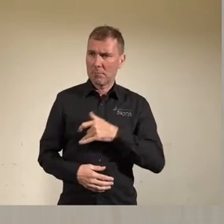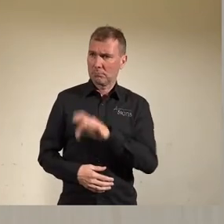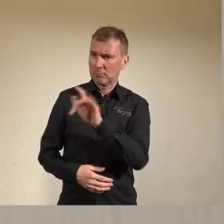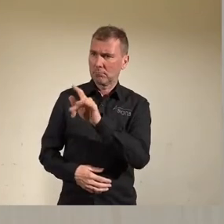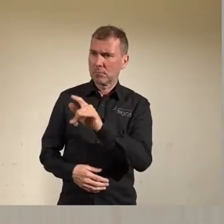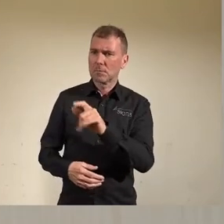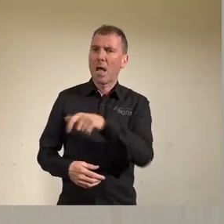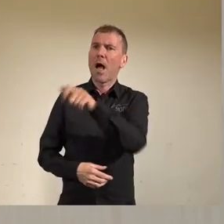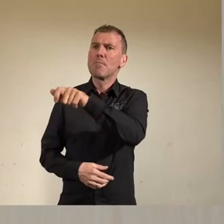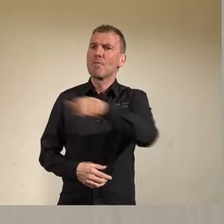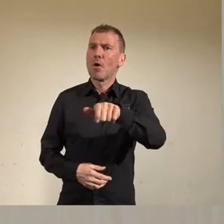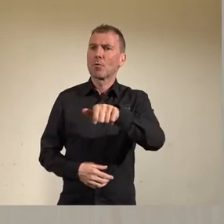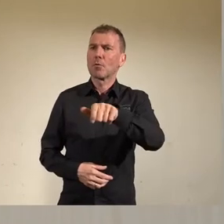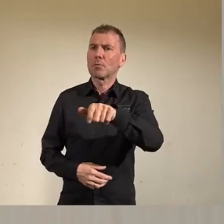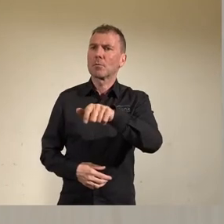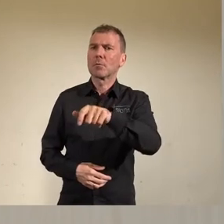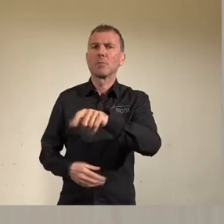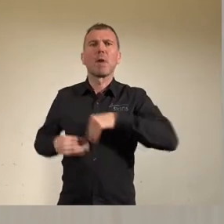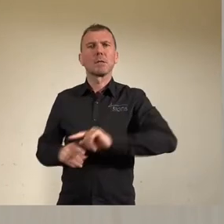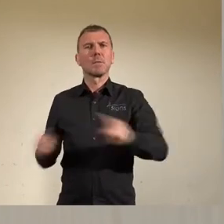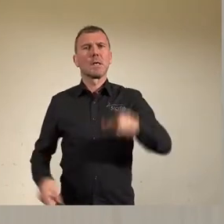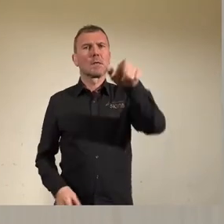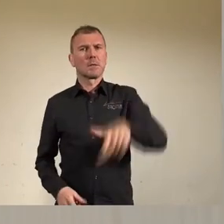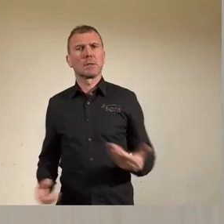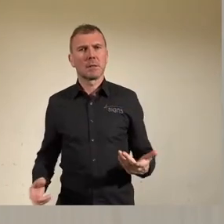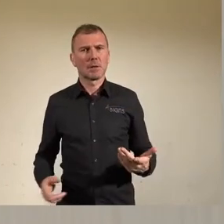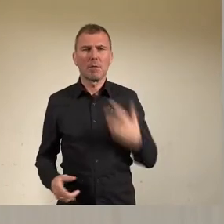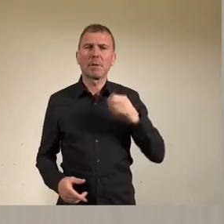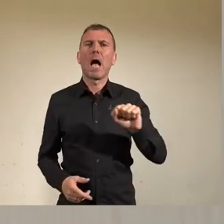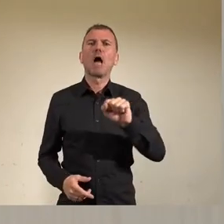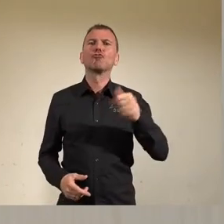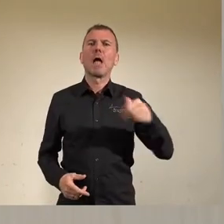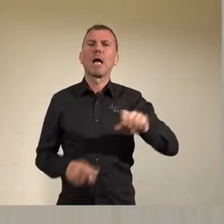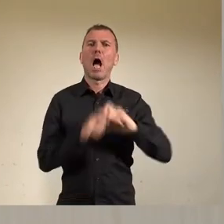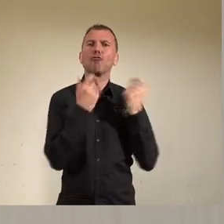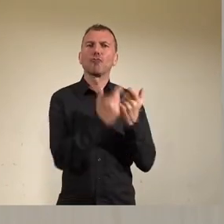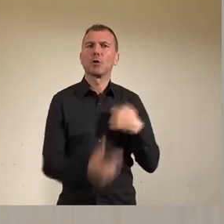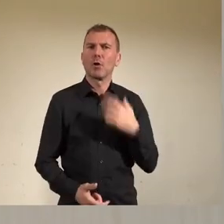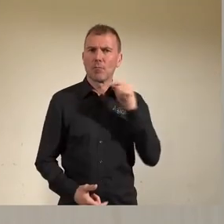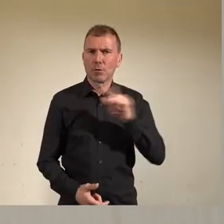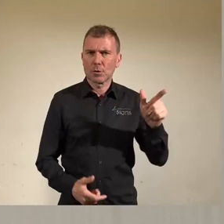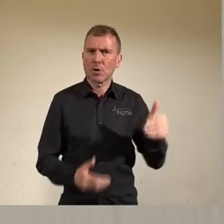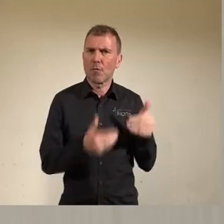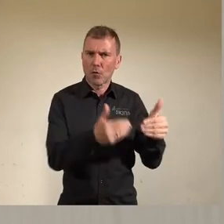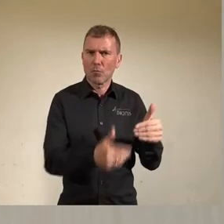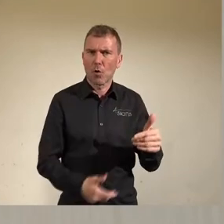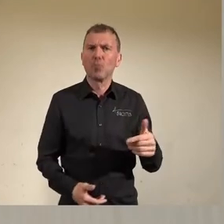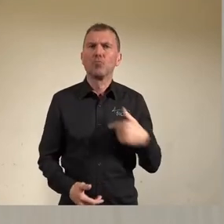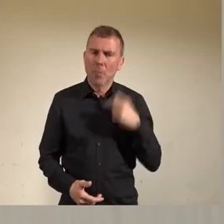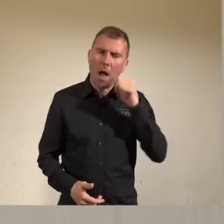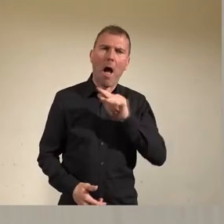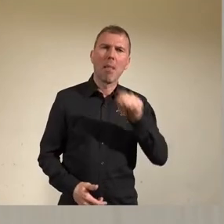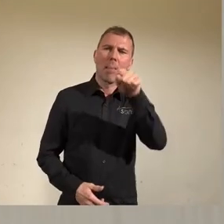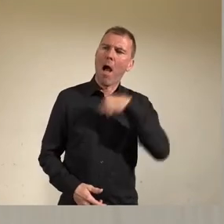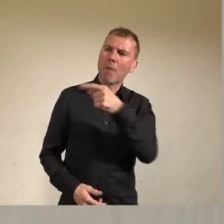Bevölkerung oder nicht. So, und es ist ganz klar, wenn ich zum Beispiel das Steierstadion nicht will oder verschieben will, dann lege ich mich mit Herrn Lahmes an